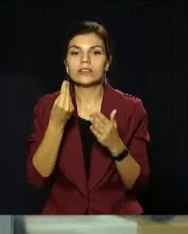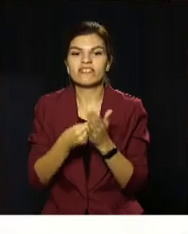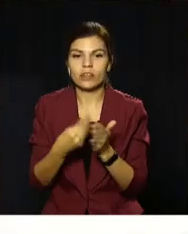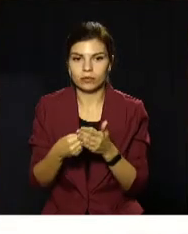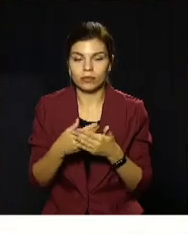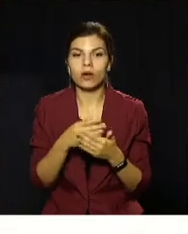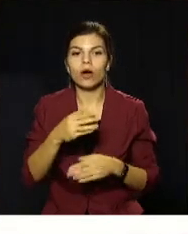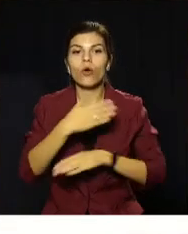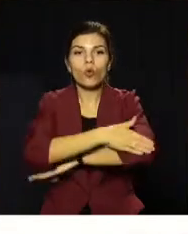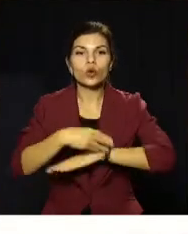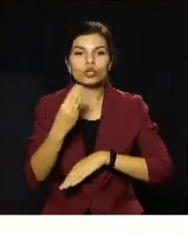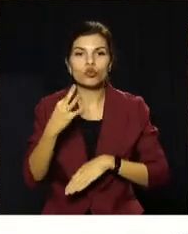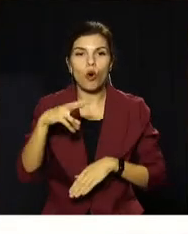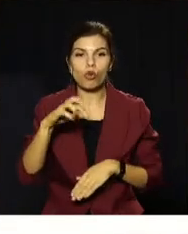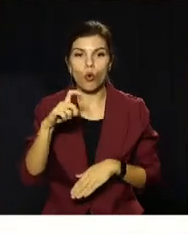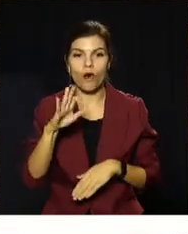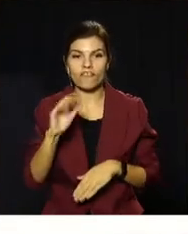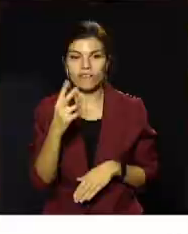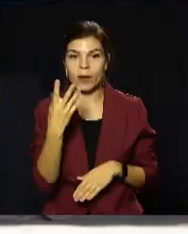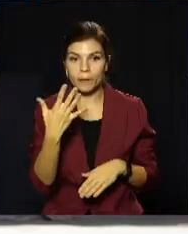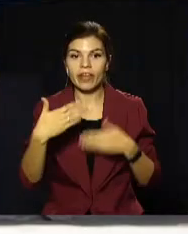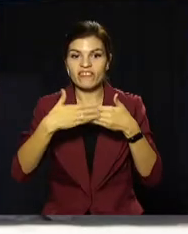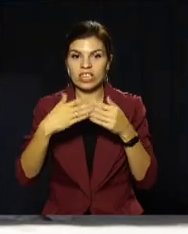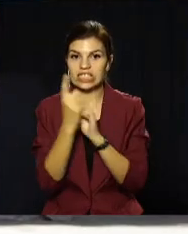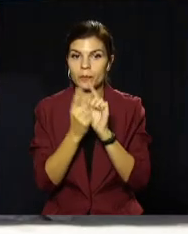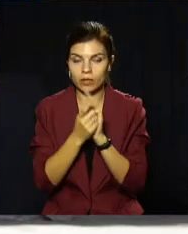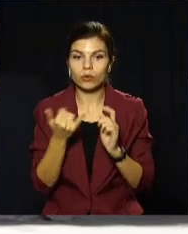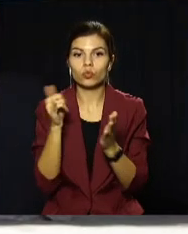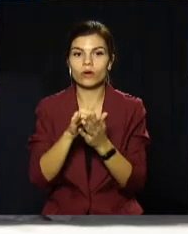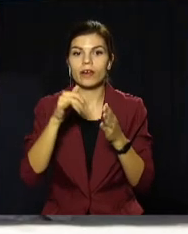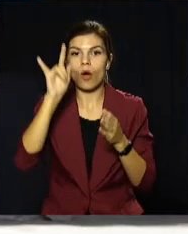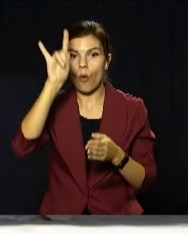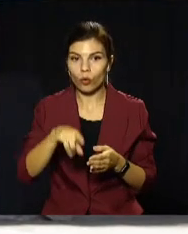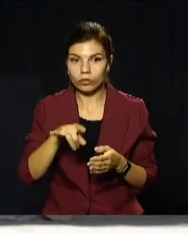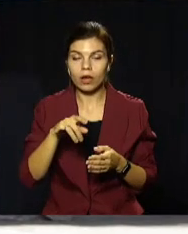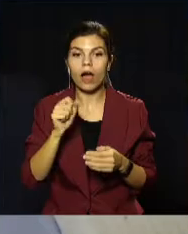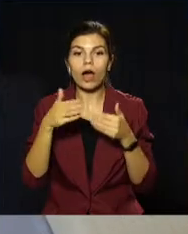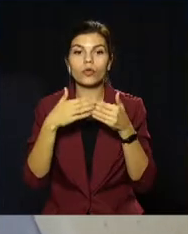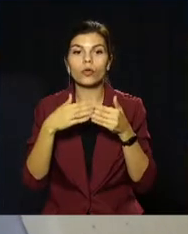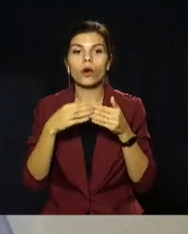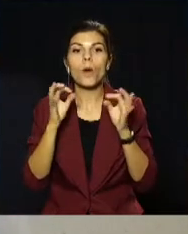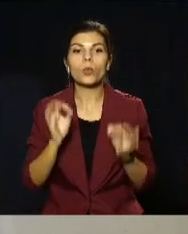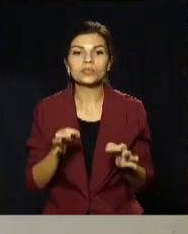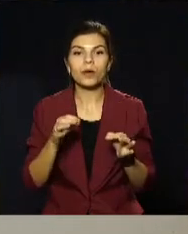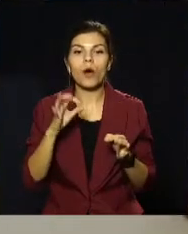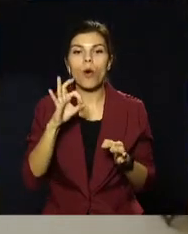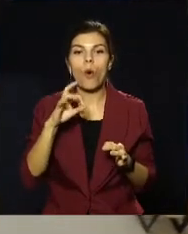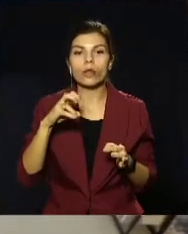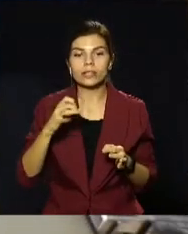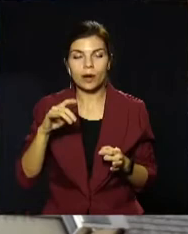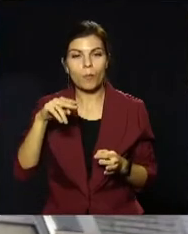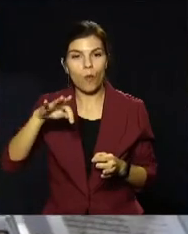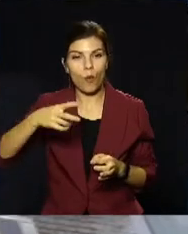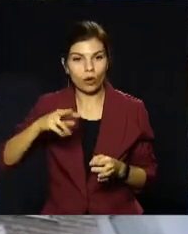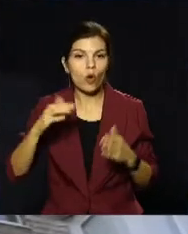По вулиці Шолохова, 25, змінили двері в під'їздах та встановили вікна. А в будинку на проспекті Олександра Поля, 17,